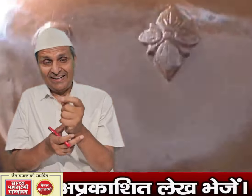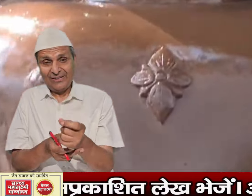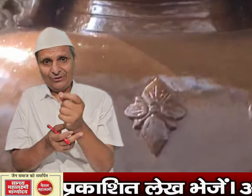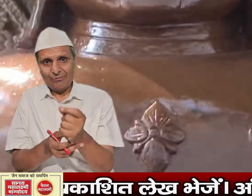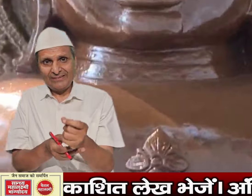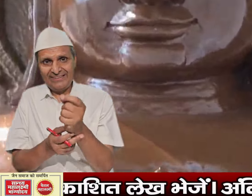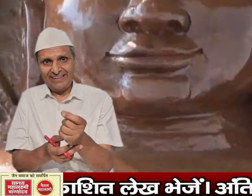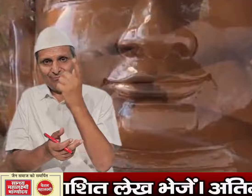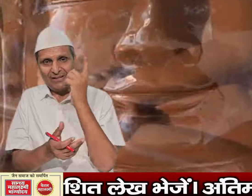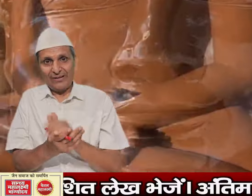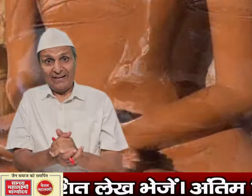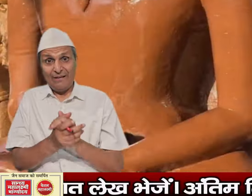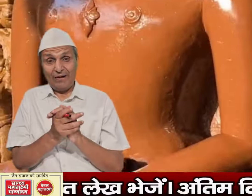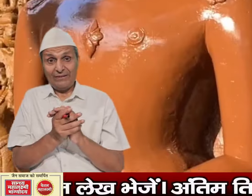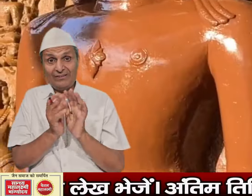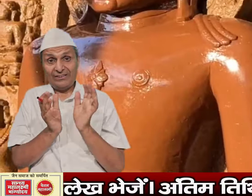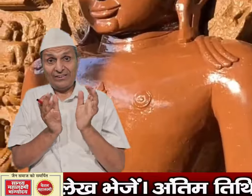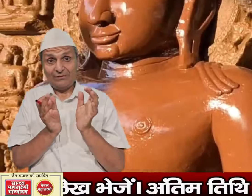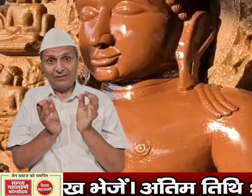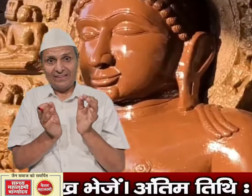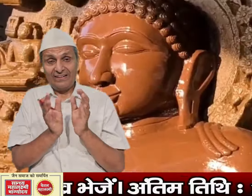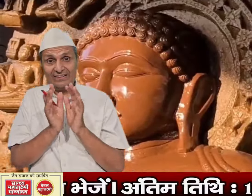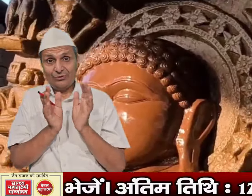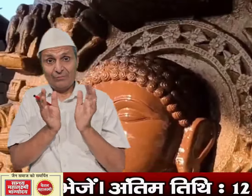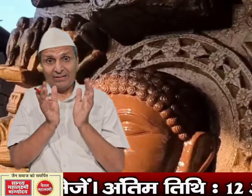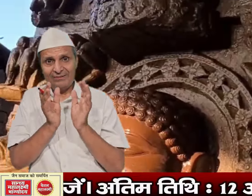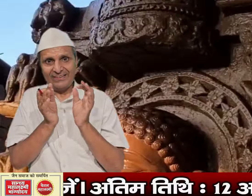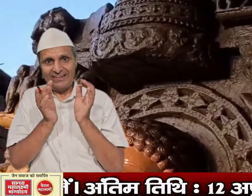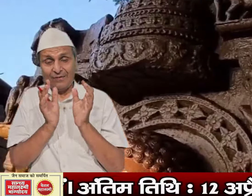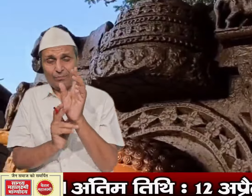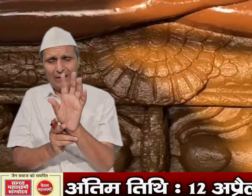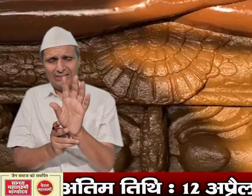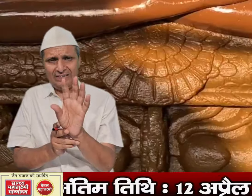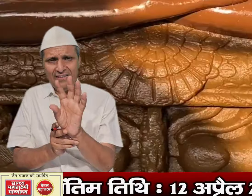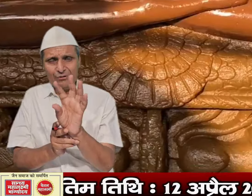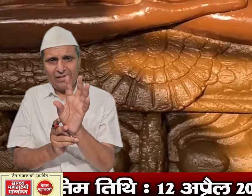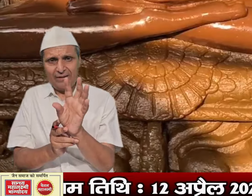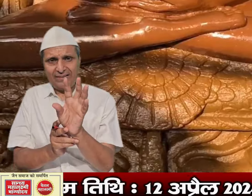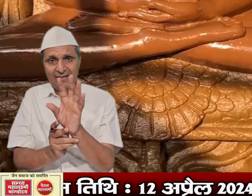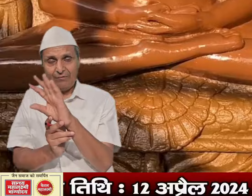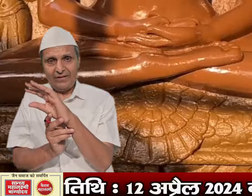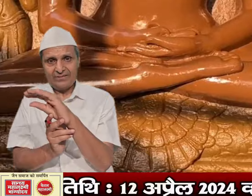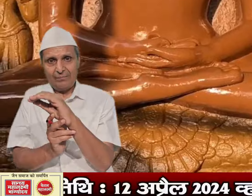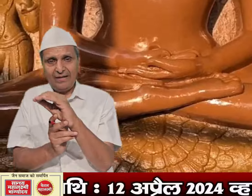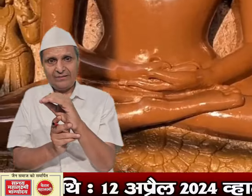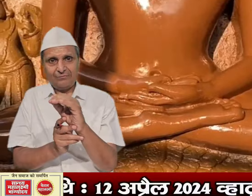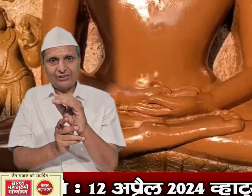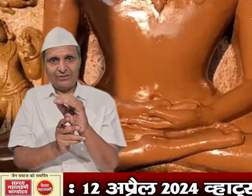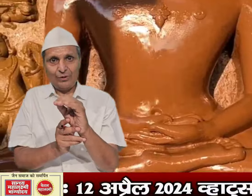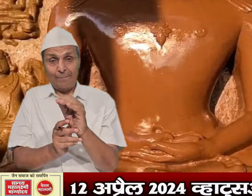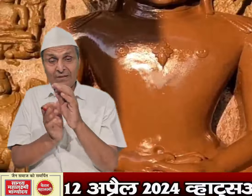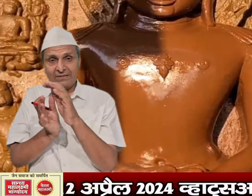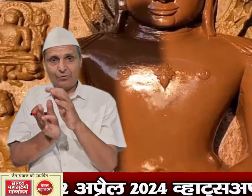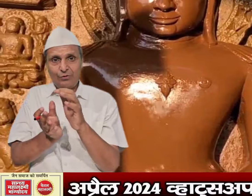जानते ते हैं जो तब वो बच्चे थे आज बड़े हो गए हैं व कहते हैं वह दृश्य सचम ऐसा था जो सब कभी तक और मात्र तीन और चार मिनट के अंदर वह सब एकदम